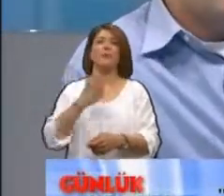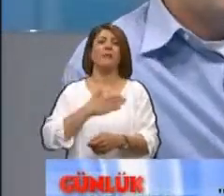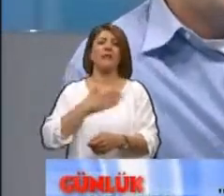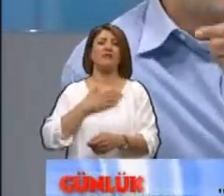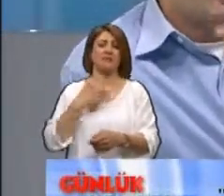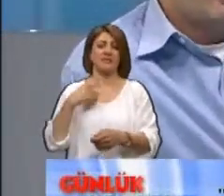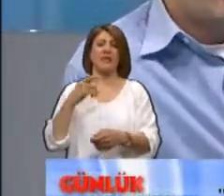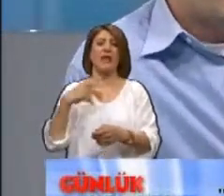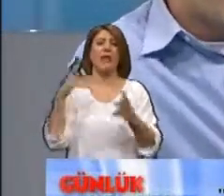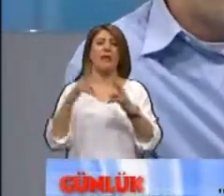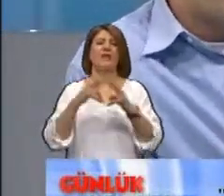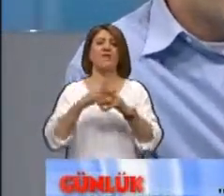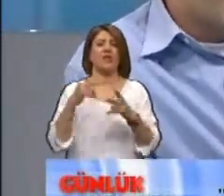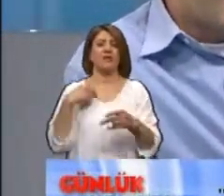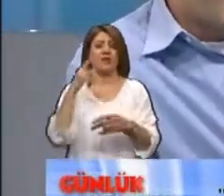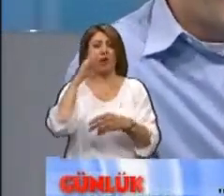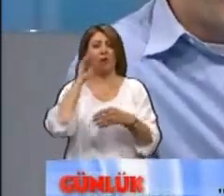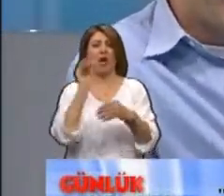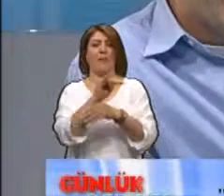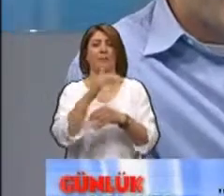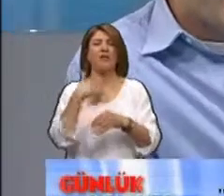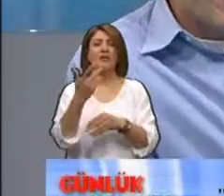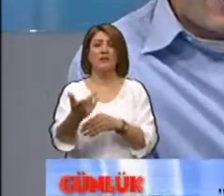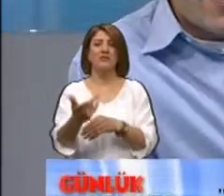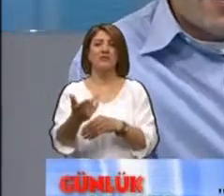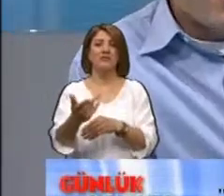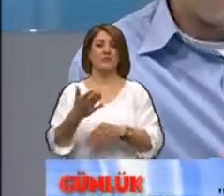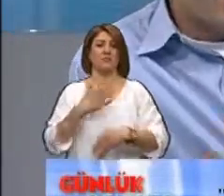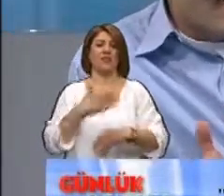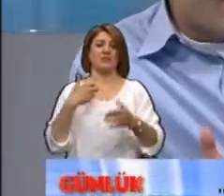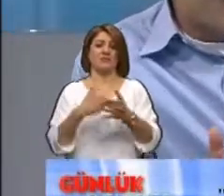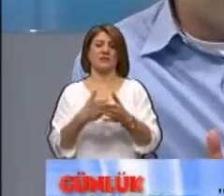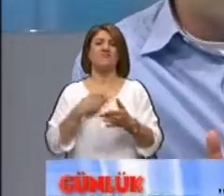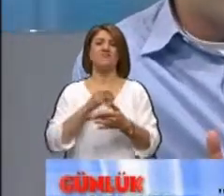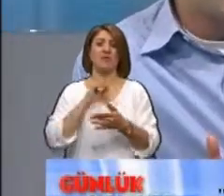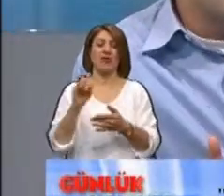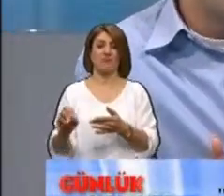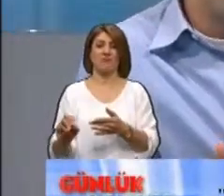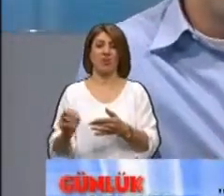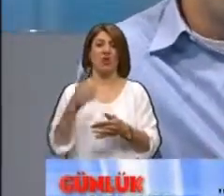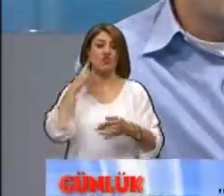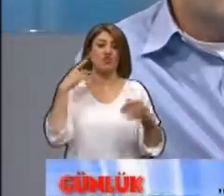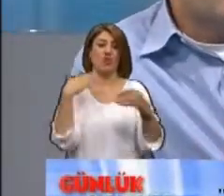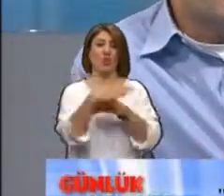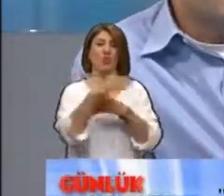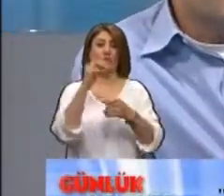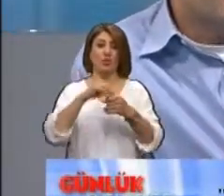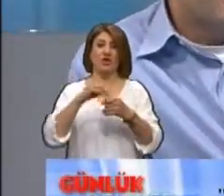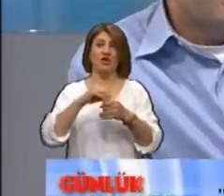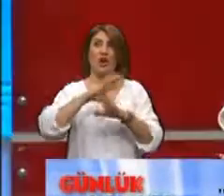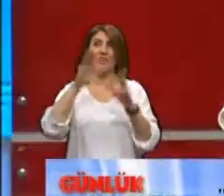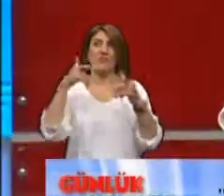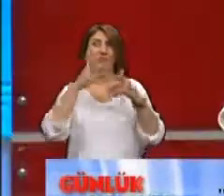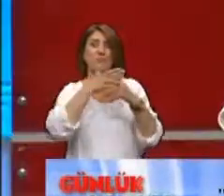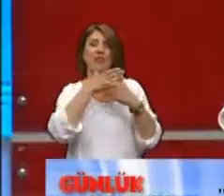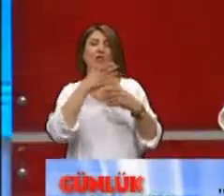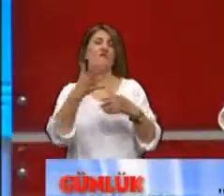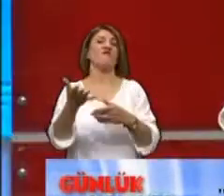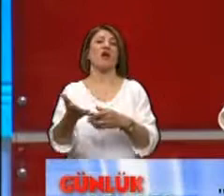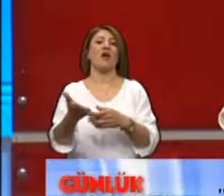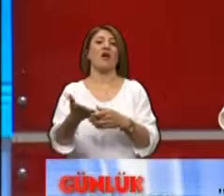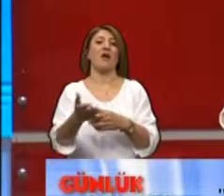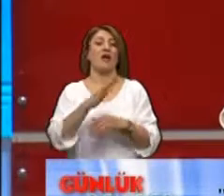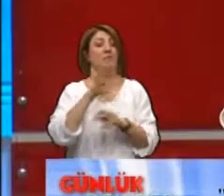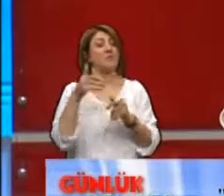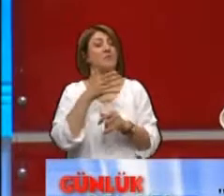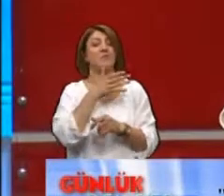emniyet amiri Yiğit Ersoy. Rıza Baba demez yani. Diyorsun. Ama Rıza Baba'nın itibarı var toplumda. Ben de izlemiyorum o diziyi. Ama bence de, senin dediğin gibi akıllıca bir